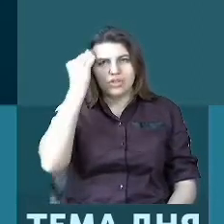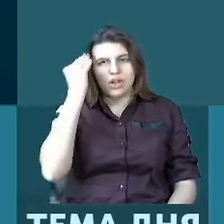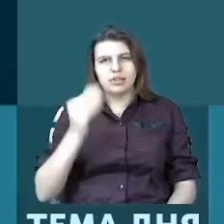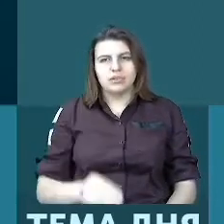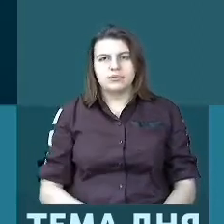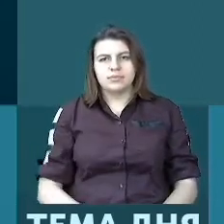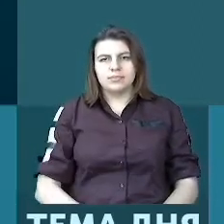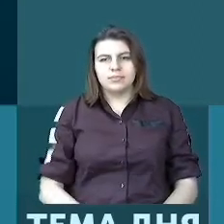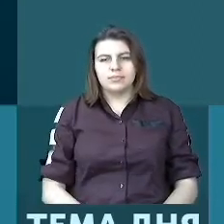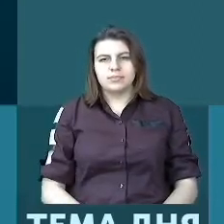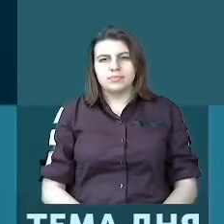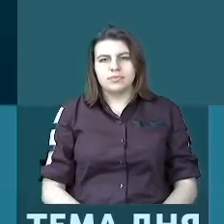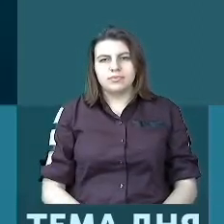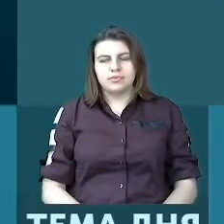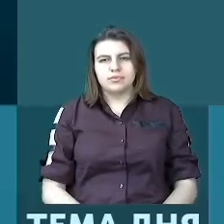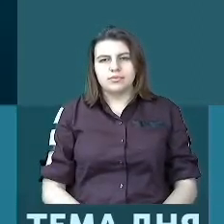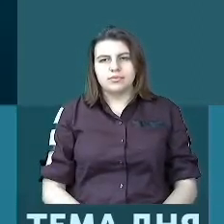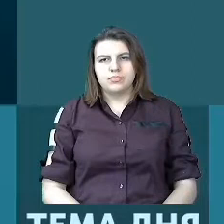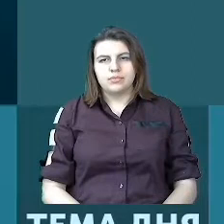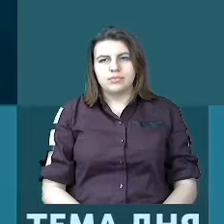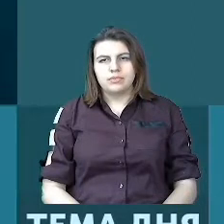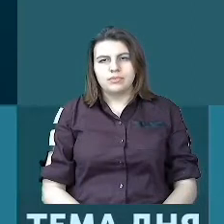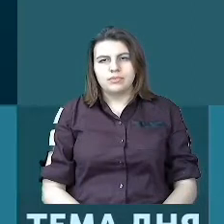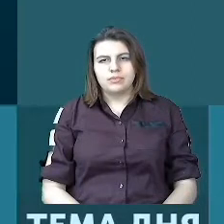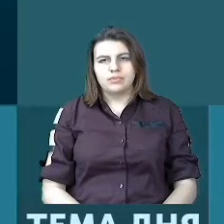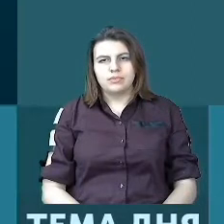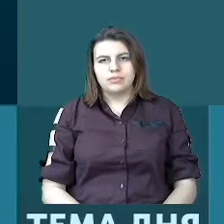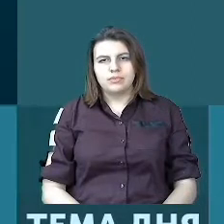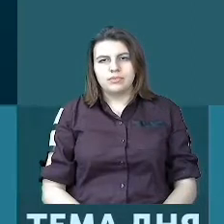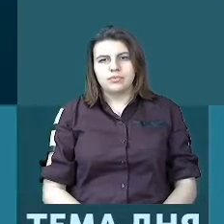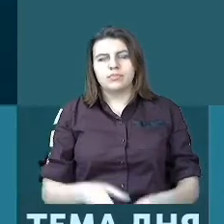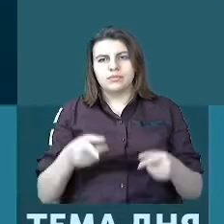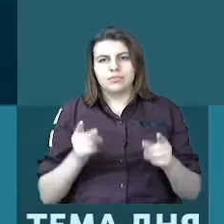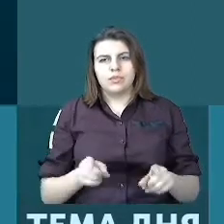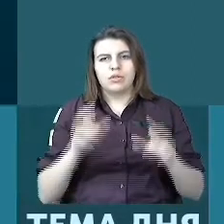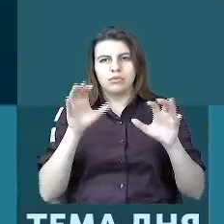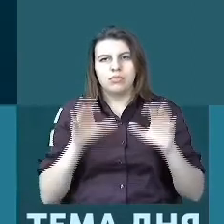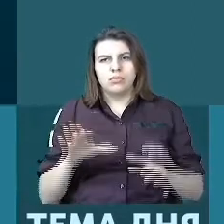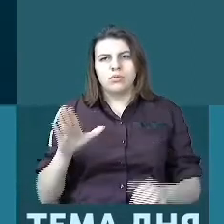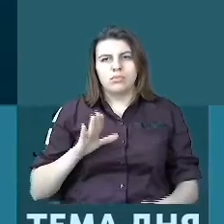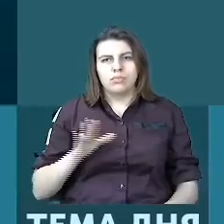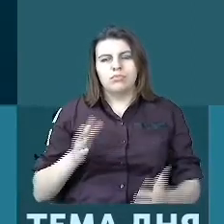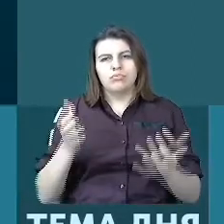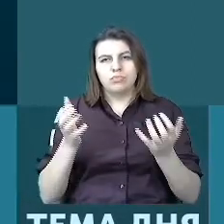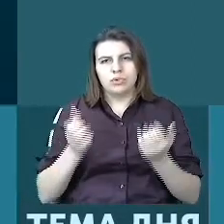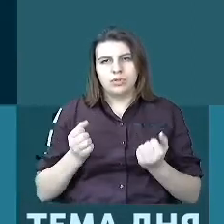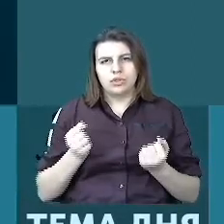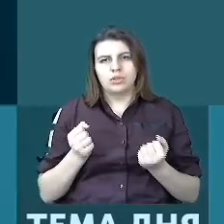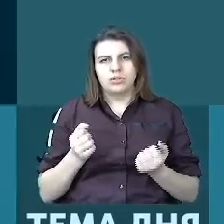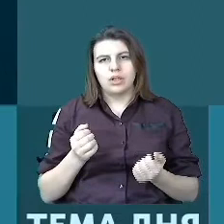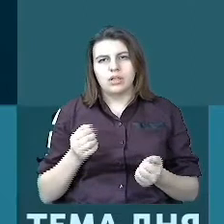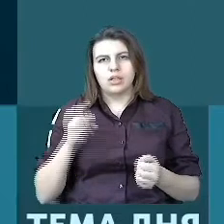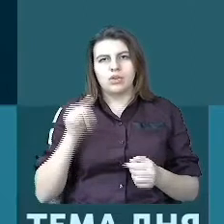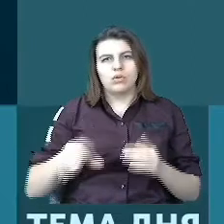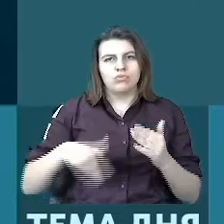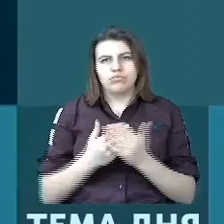про 71-й рік, вона є дещо маніпулятивною. Дійсно, кодекс був прийнятий саме тоді, однак з тих пір майже всі статті